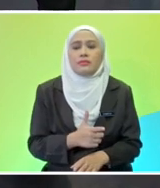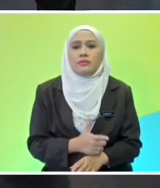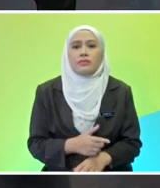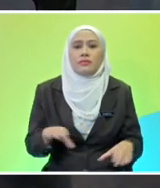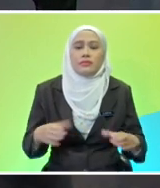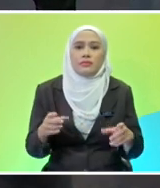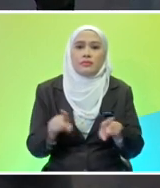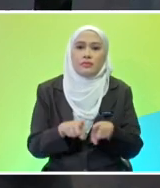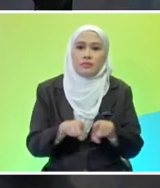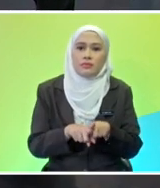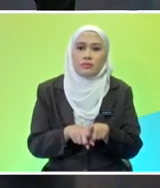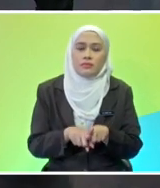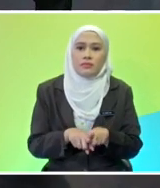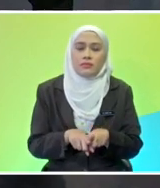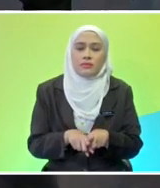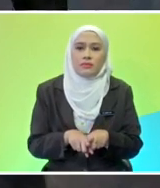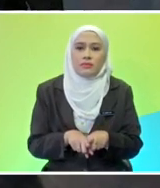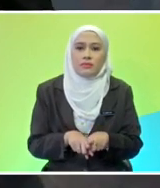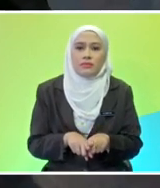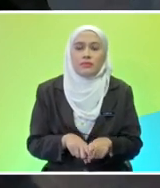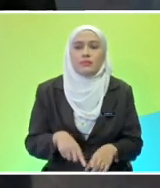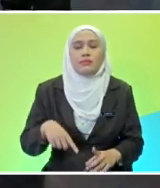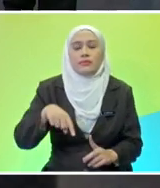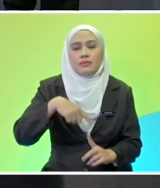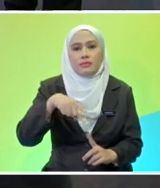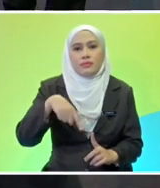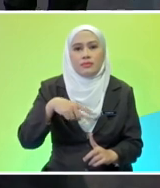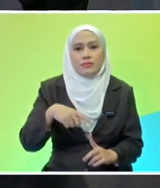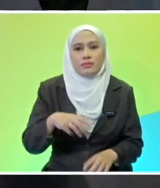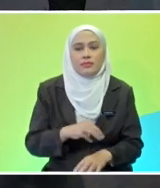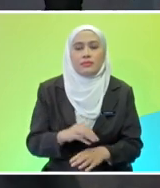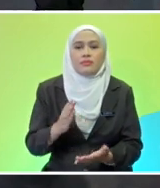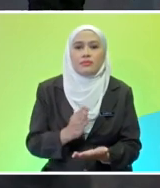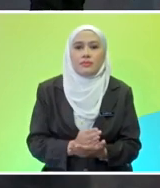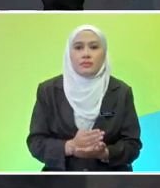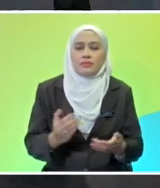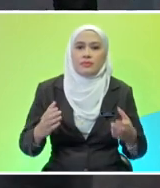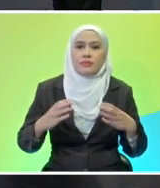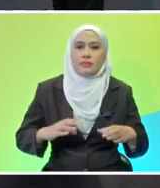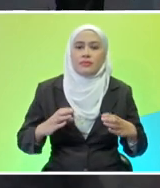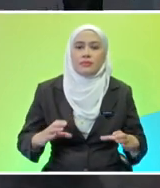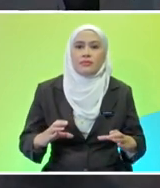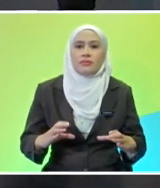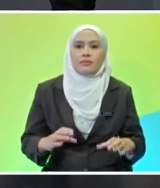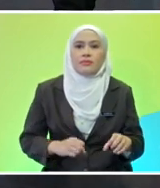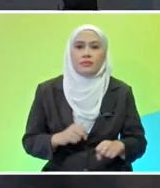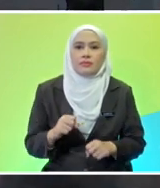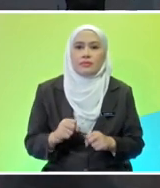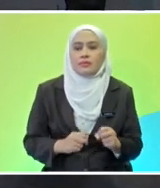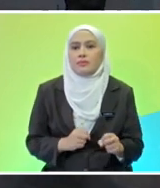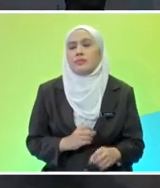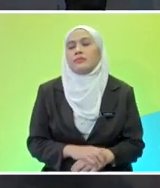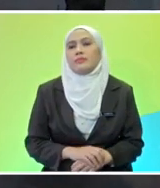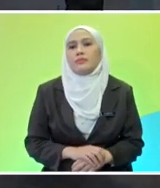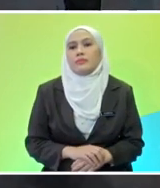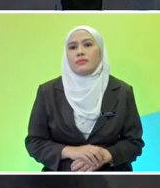bila music tu berhenti, kita cepat-cepat lari ke satu tempat. Okey? Saya pilih pula. Okey, boleh. Okey, saya